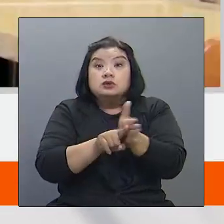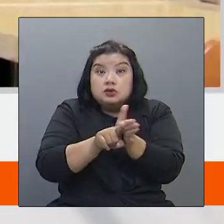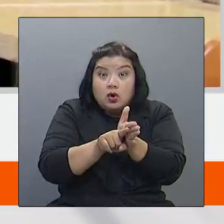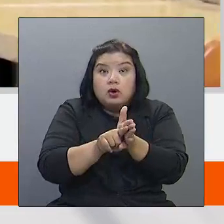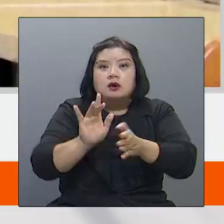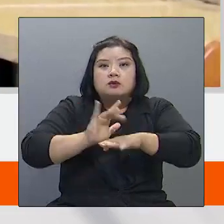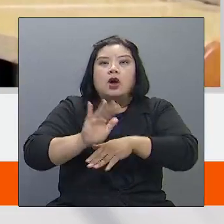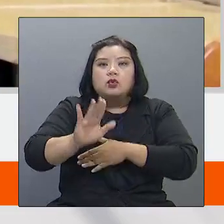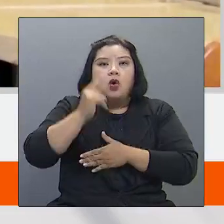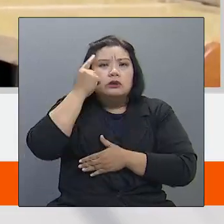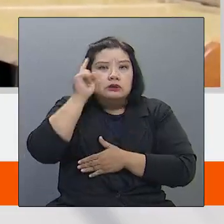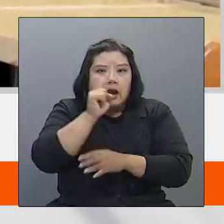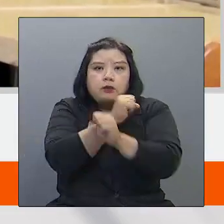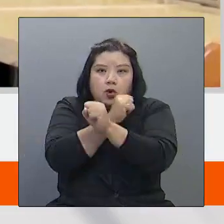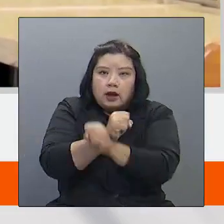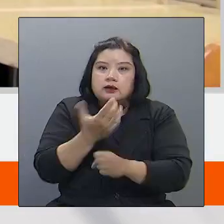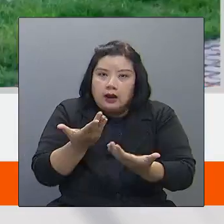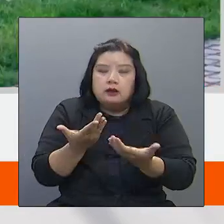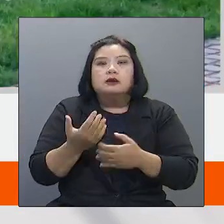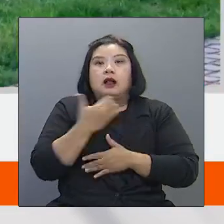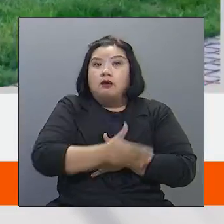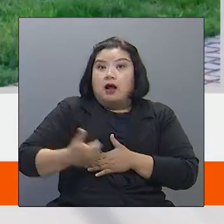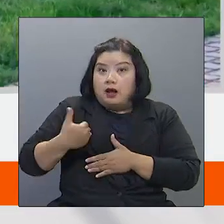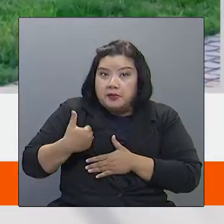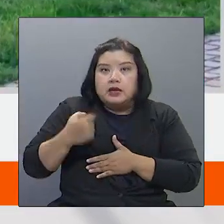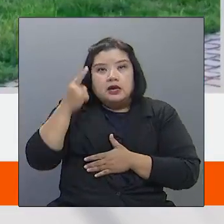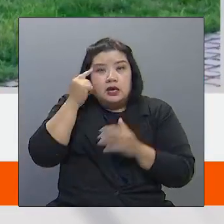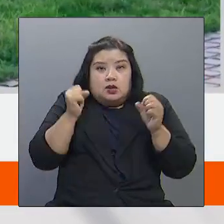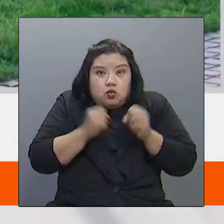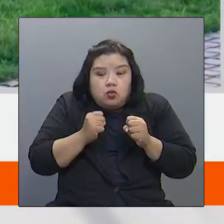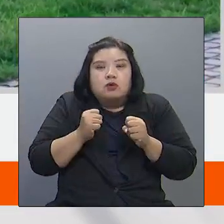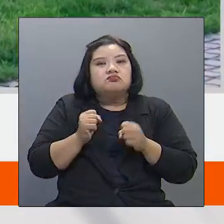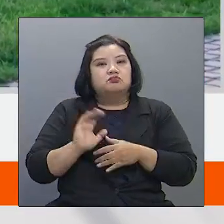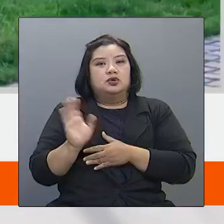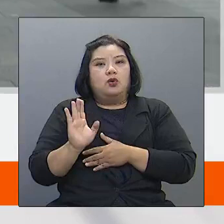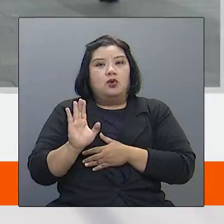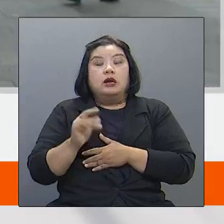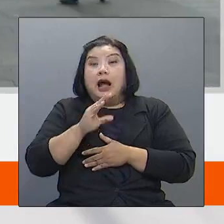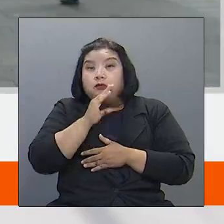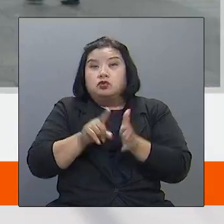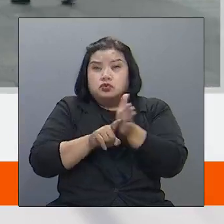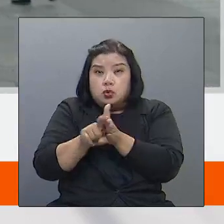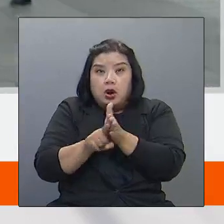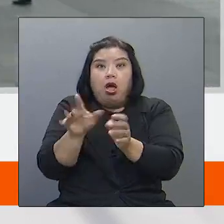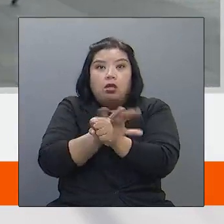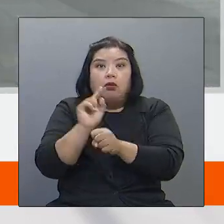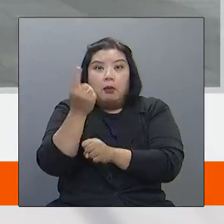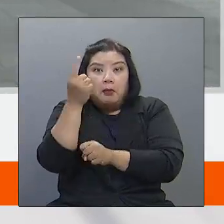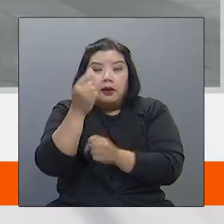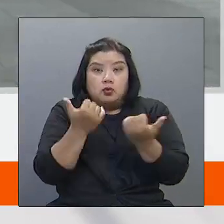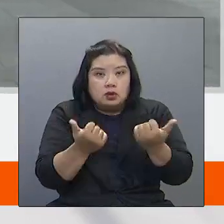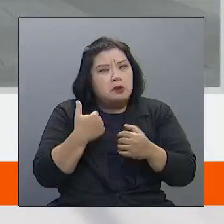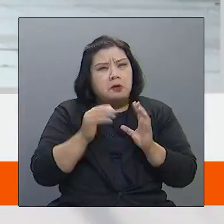ควรทำอย่างไรที่จะไม่ทำให้สิ่งที่เรากังวลเกิดขึ้นได้ไวเพราะว่าถ้าเกิดไวรัสมันมีมามากมายตอนนี้คือตัวเลขมาเยอะแยะเล